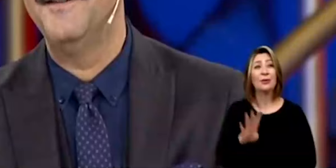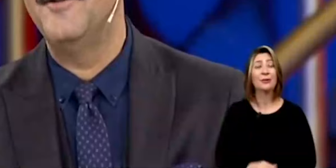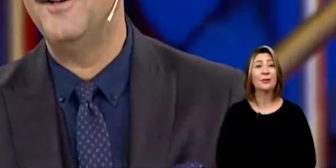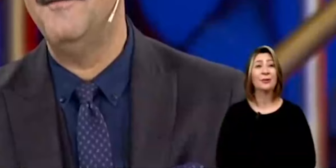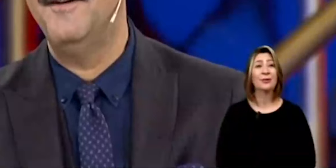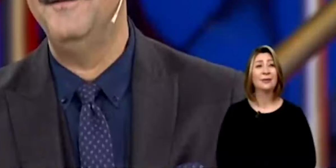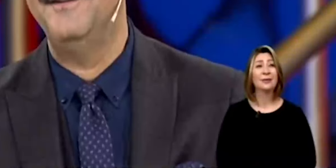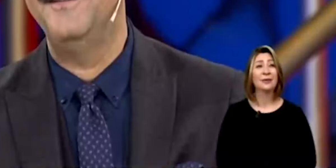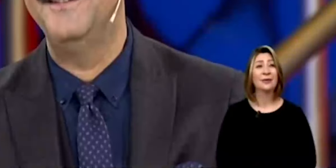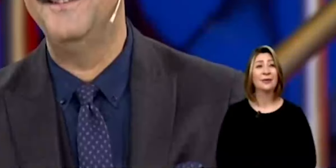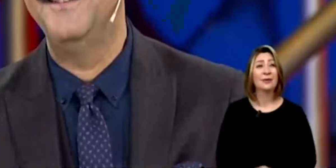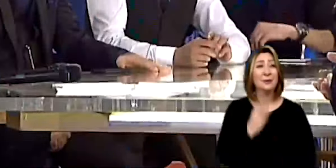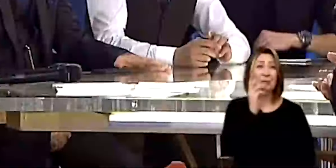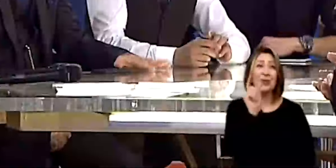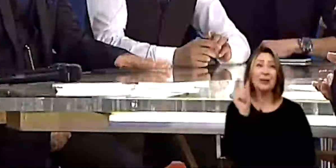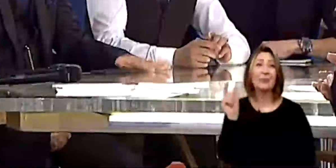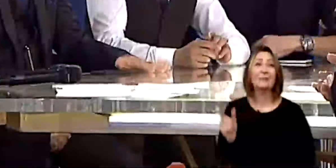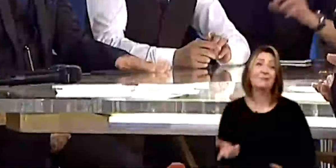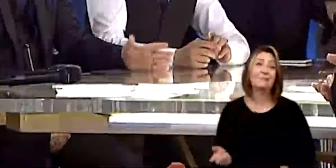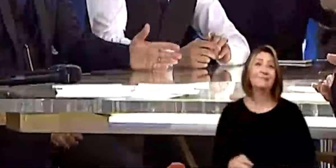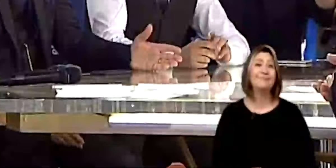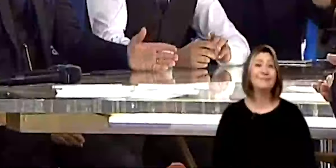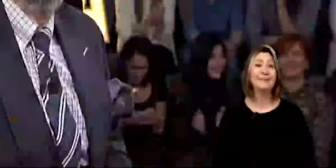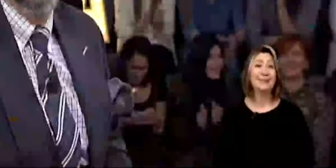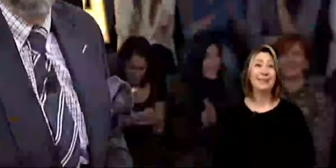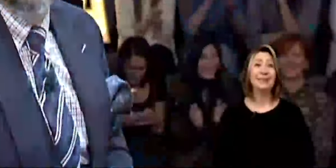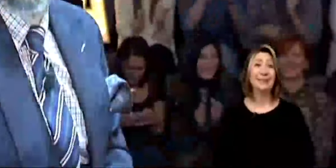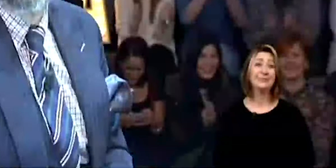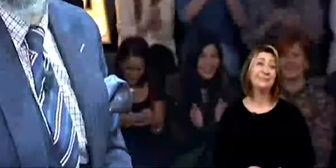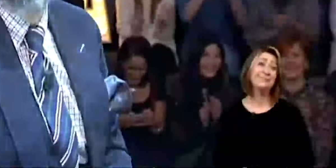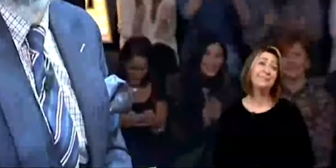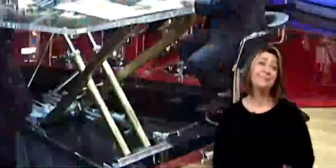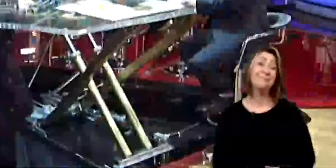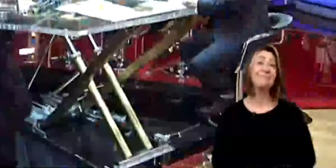güle 2014. Üç kelime abi. Olur. Tamam. Olur olur, öyle olur olur. Tek bir şey gibi düşün.